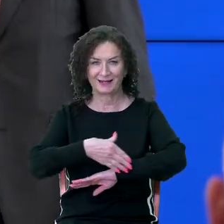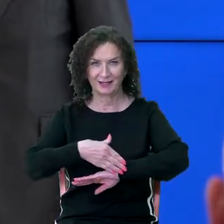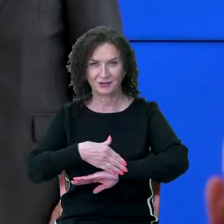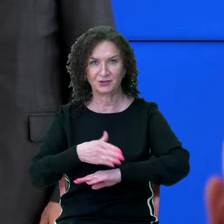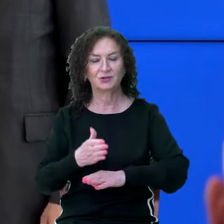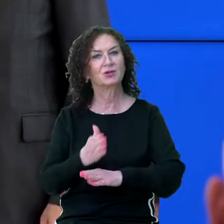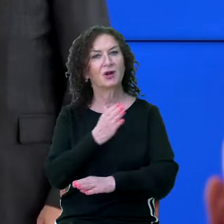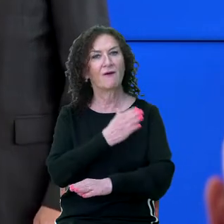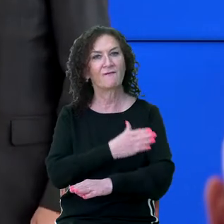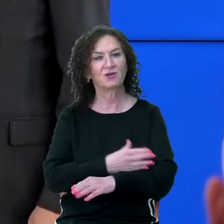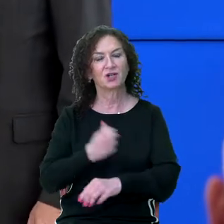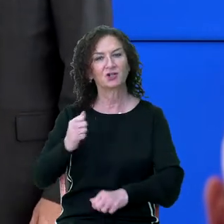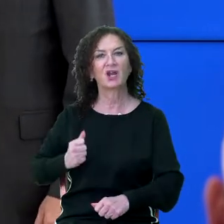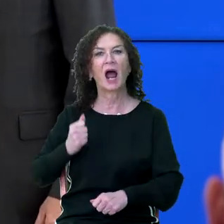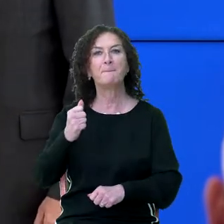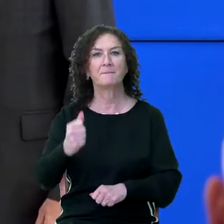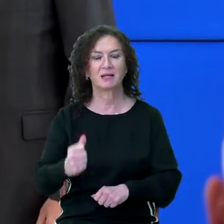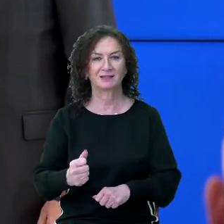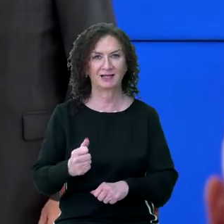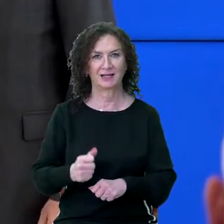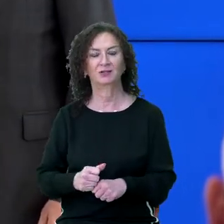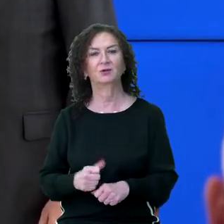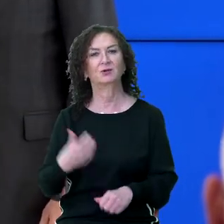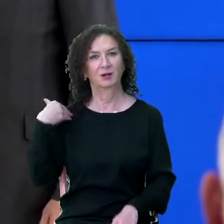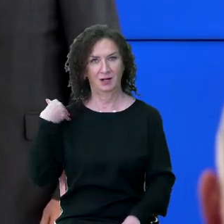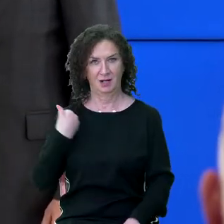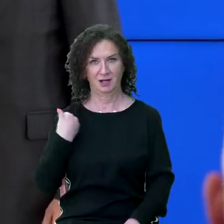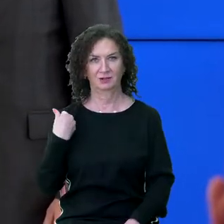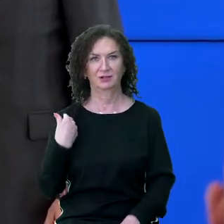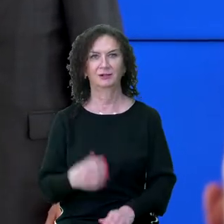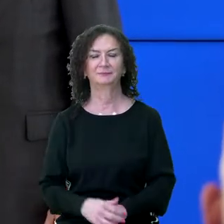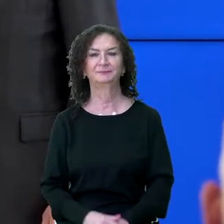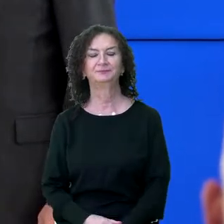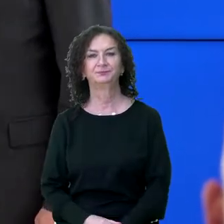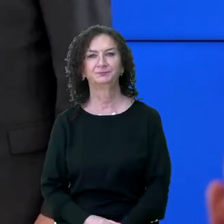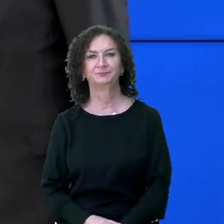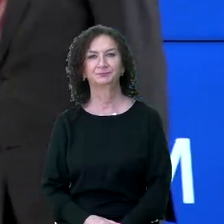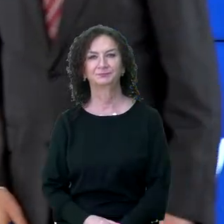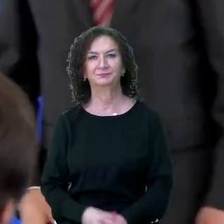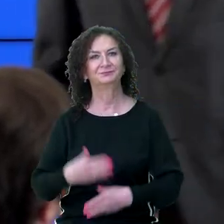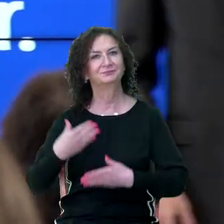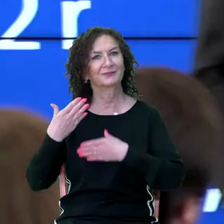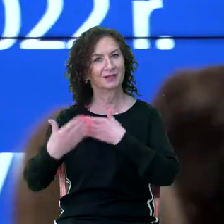Zjednoczonym Królestwie Wielkiej Brytanii i Irlandii Północnej. Gratuluję.